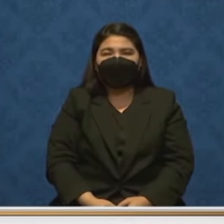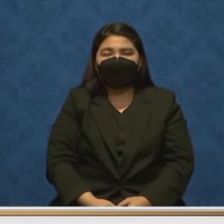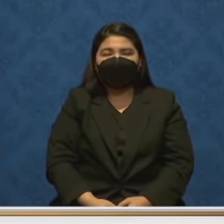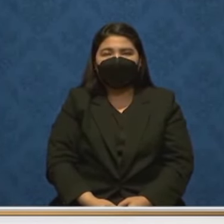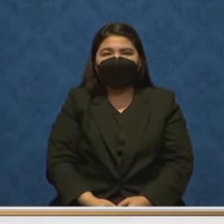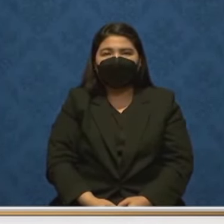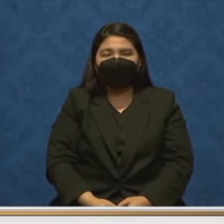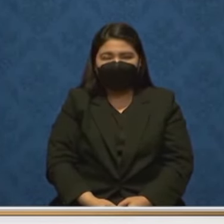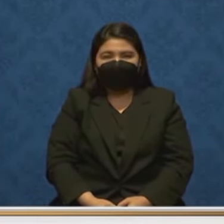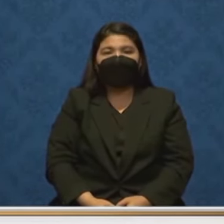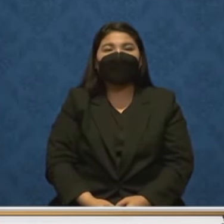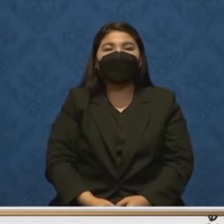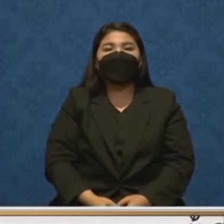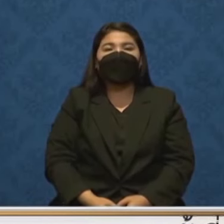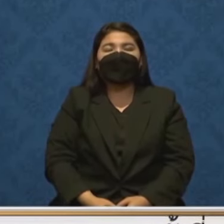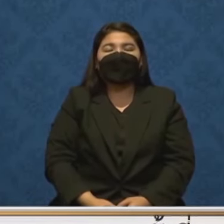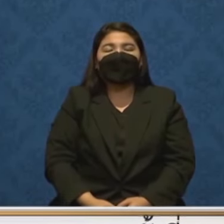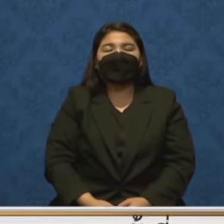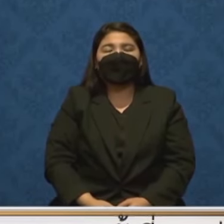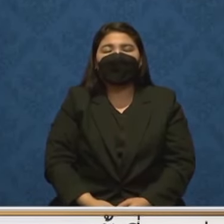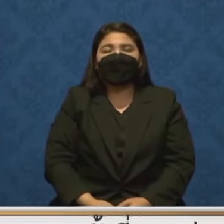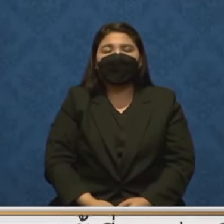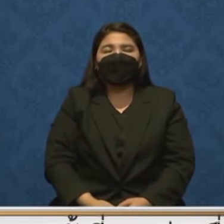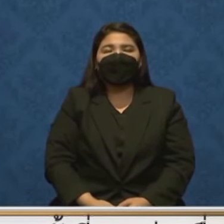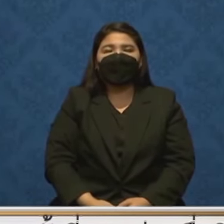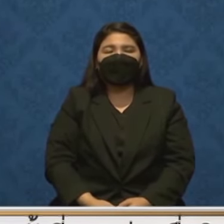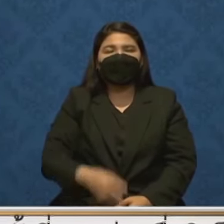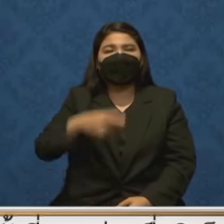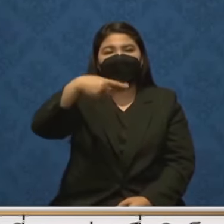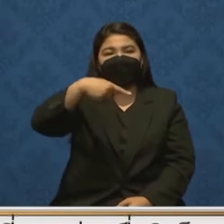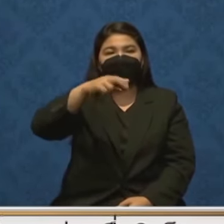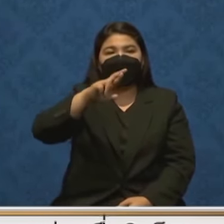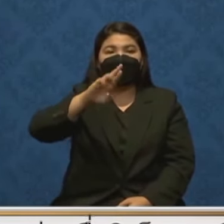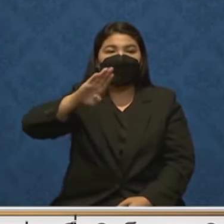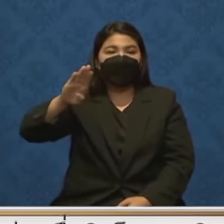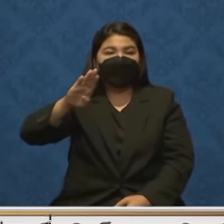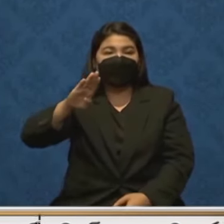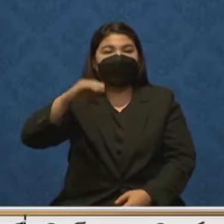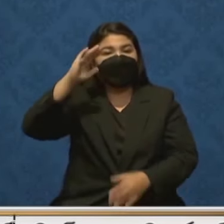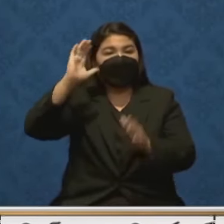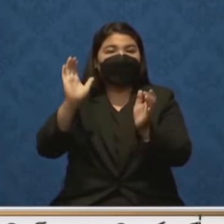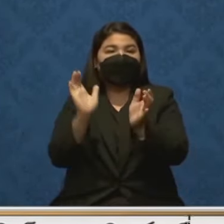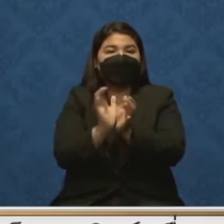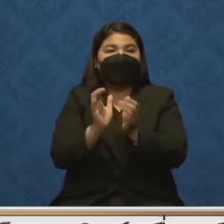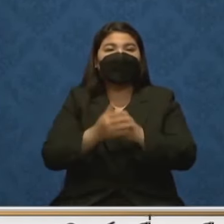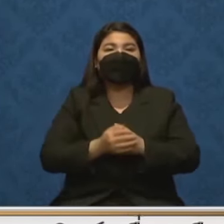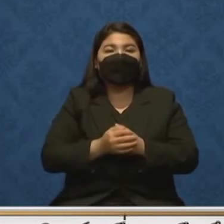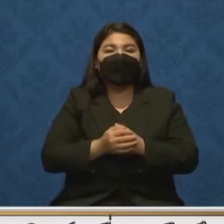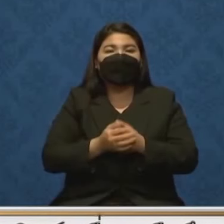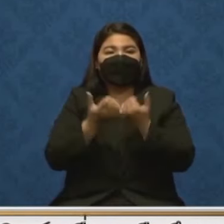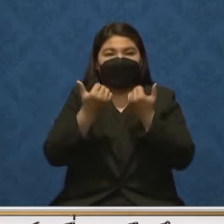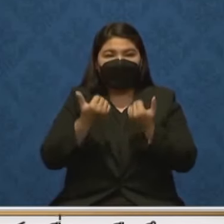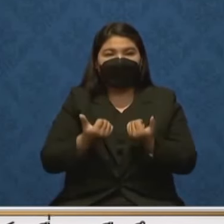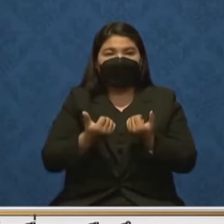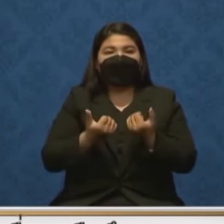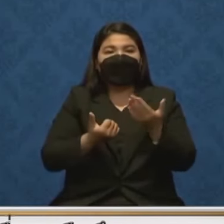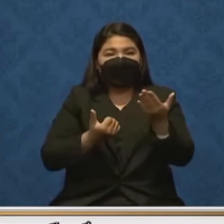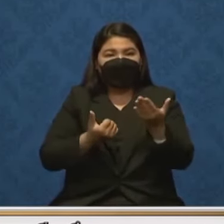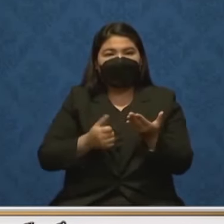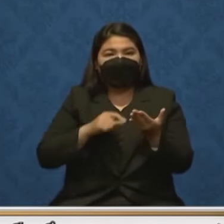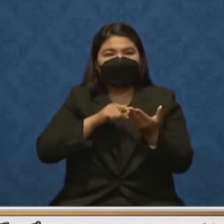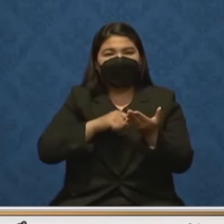แต่ท่านประธานขาพรบตำรวจนะคะที่จะเข้าในเข้ากำลังเข้าสภาเราอยู่นี้ก็